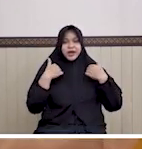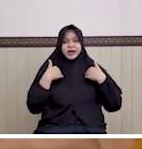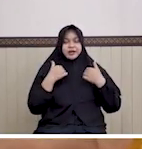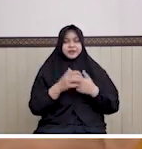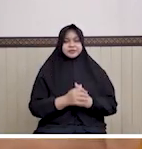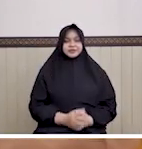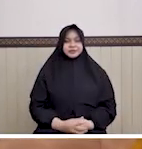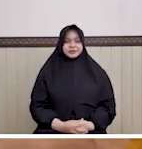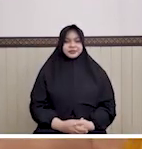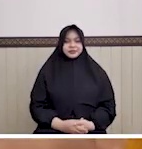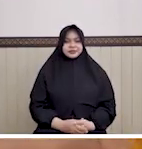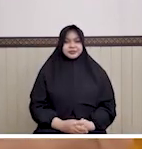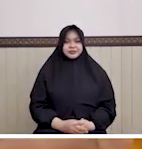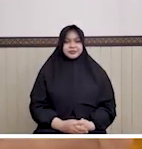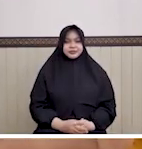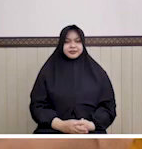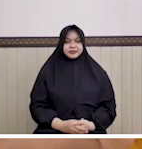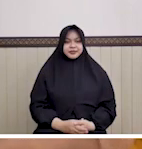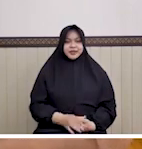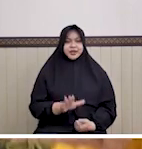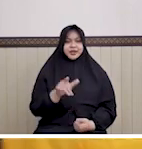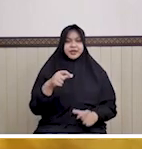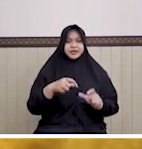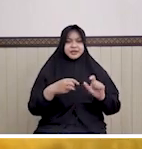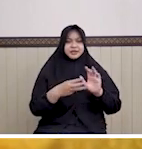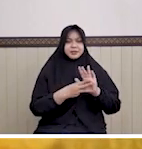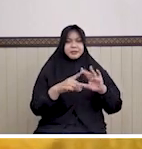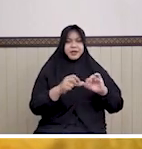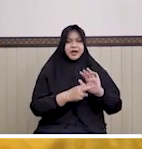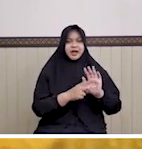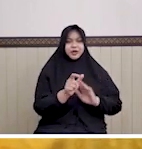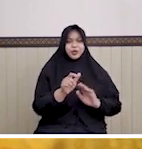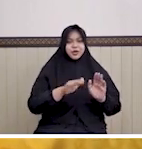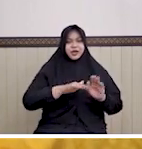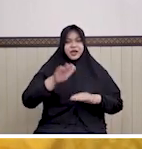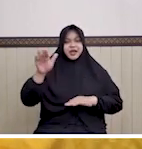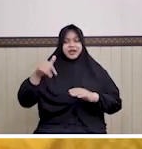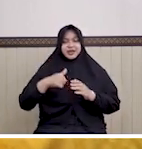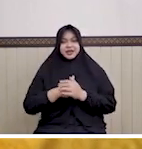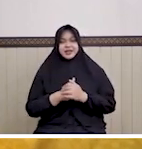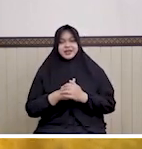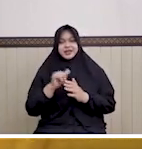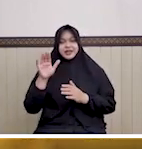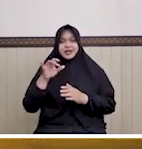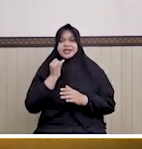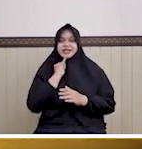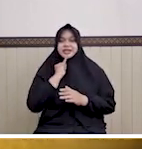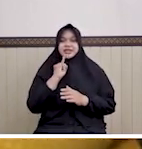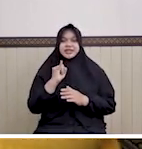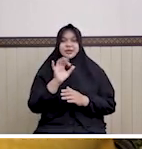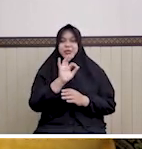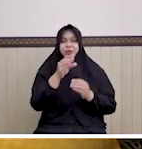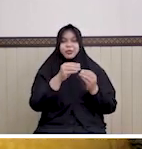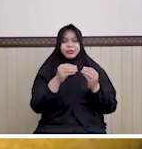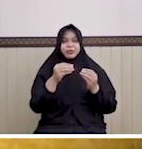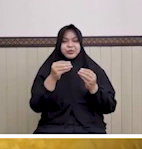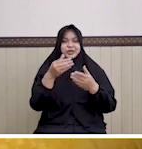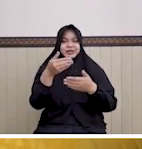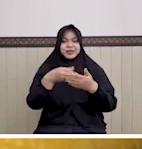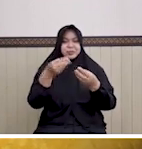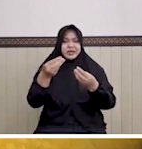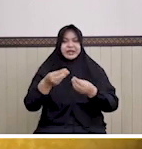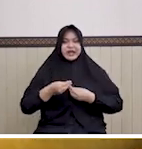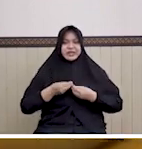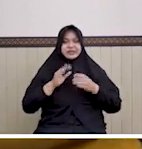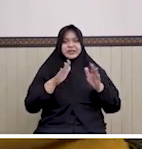Hai Ke Bandung naik gitu menemuinya belum turun Ah ah itu kayak gitu